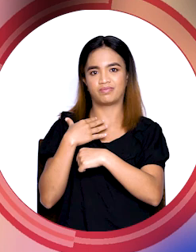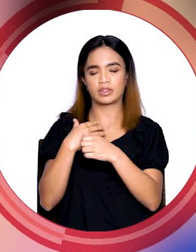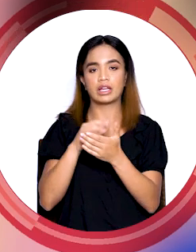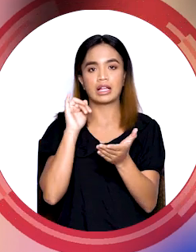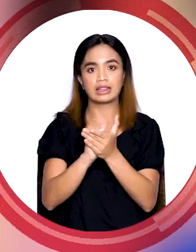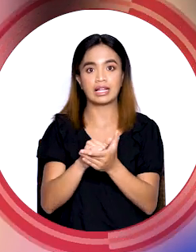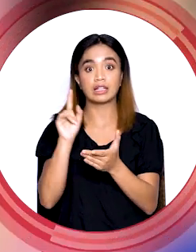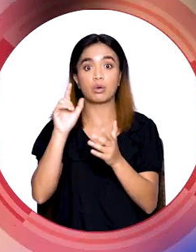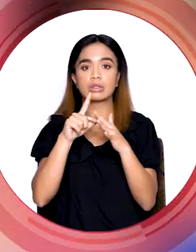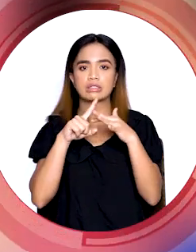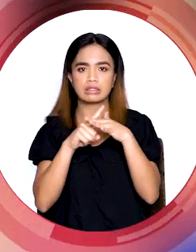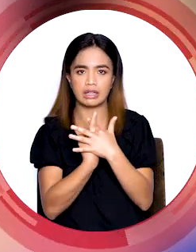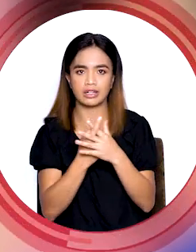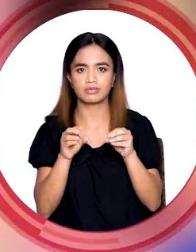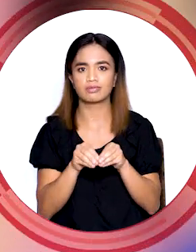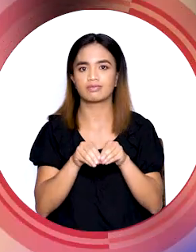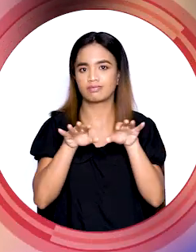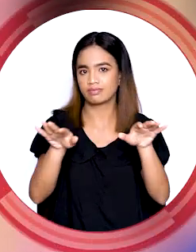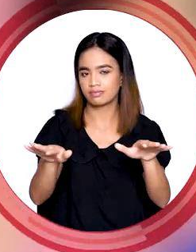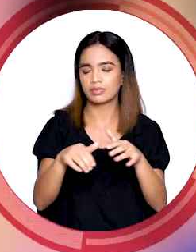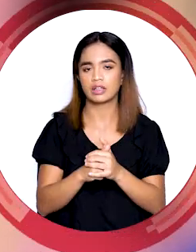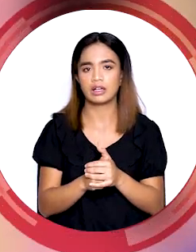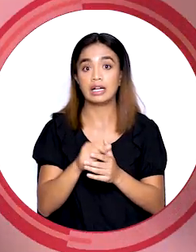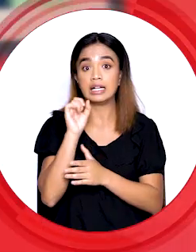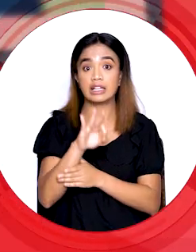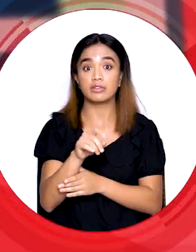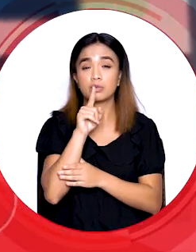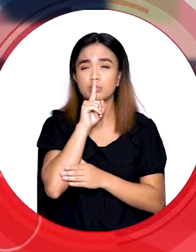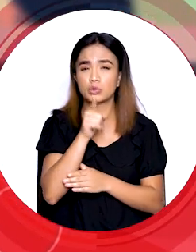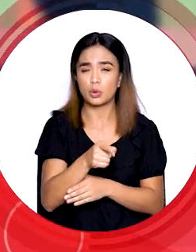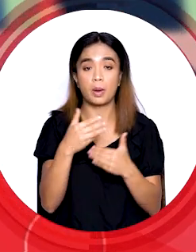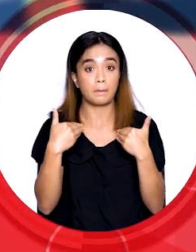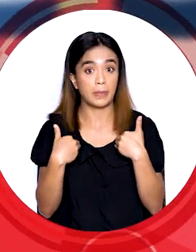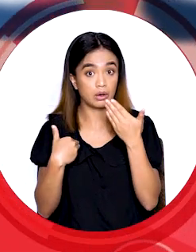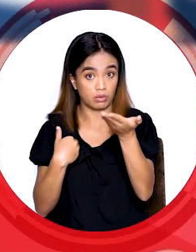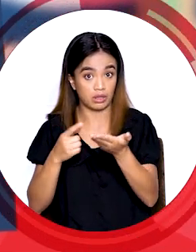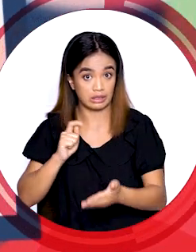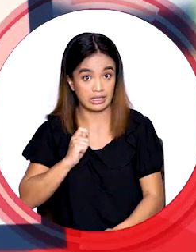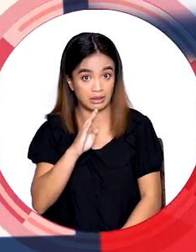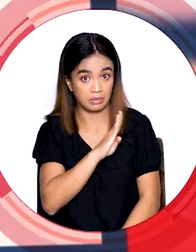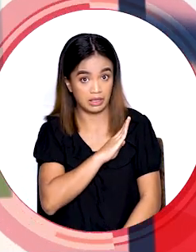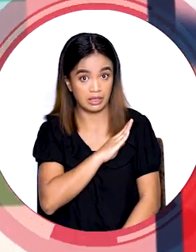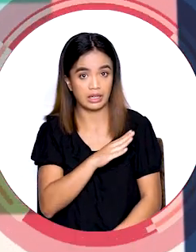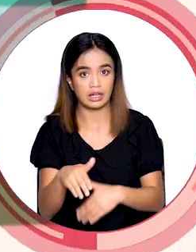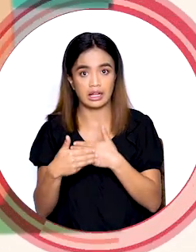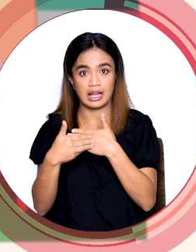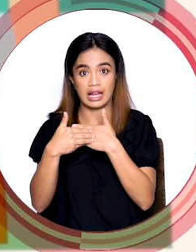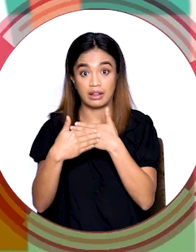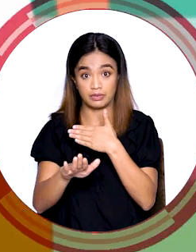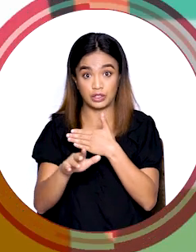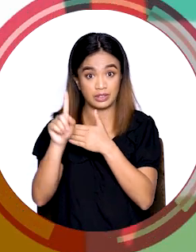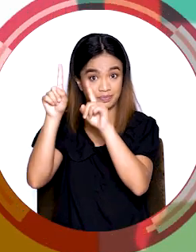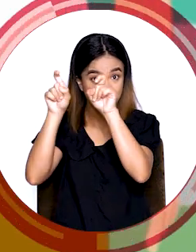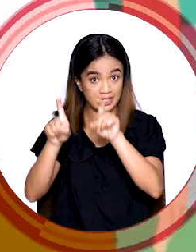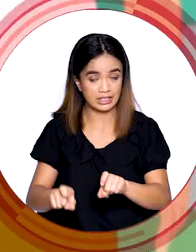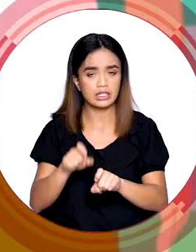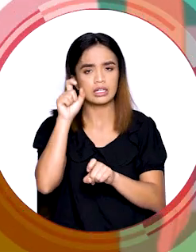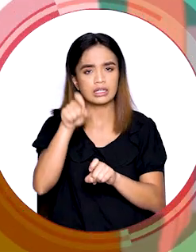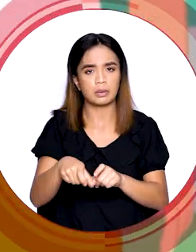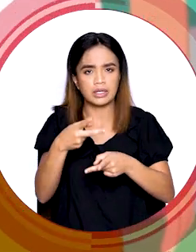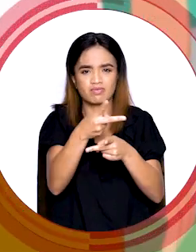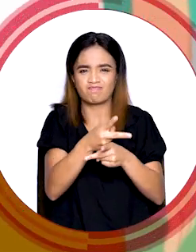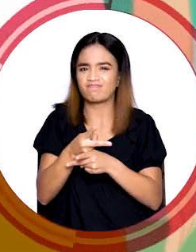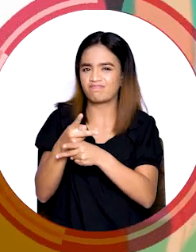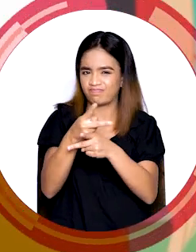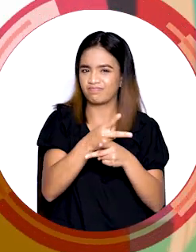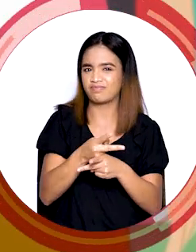bacteria. Yan ang simula ng pagkahawa. Kaya kung kumpirmadong may TB ka, matapos magpasuri,